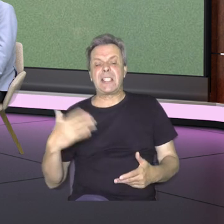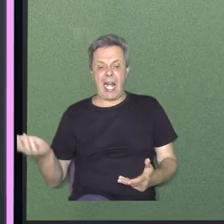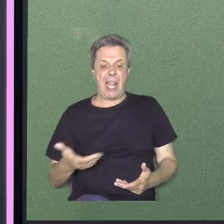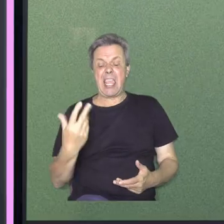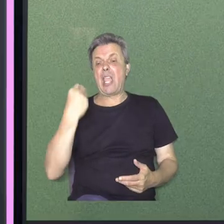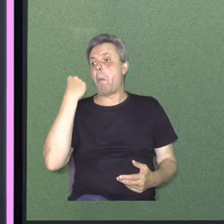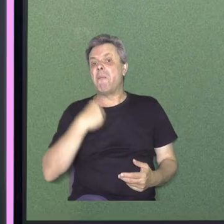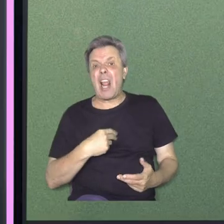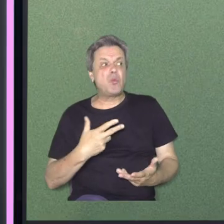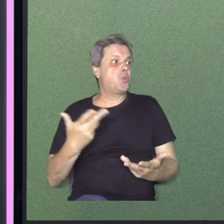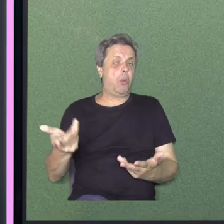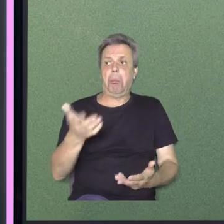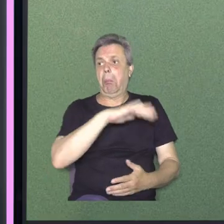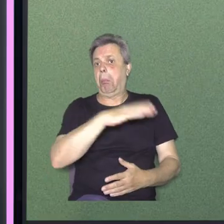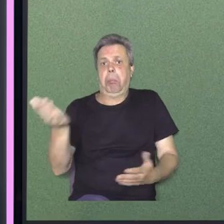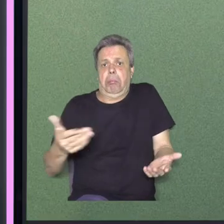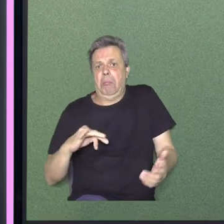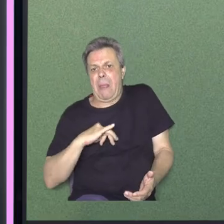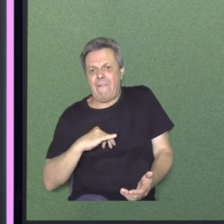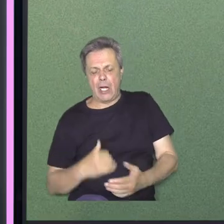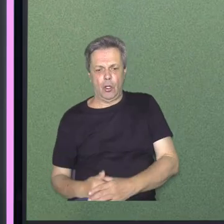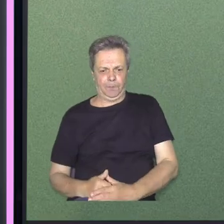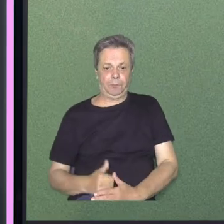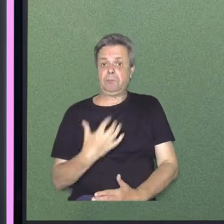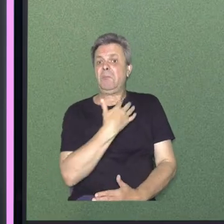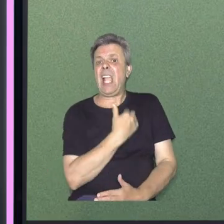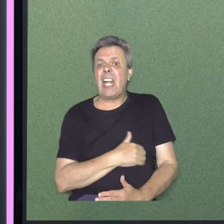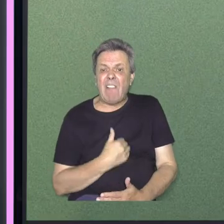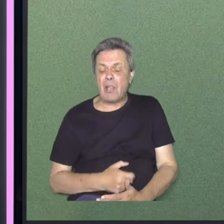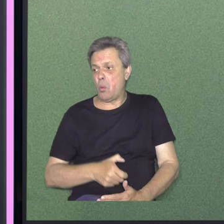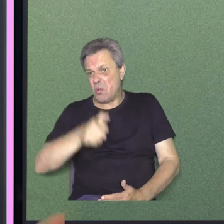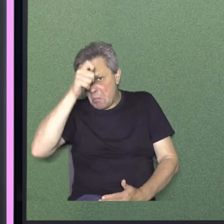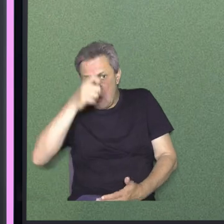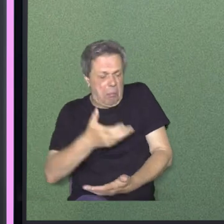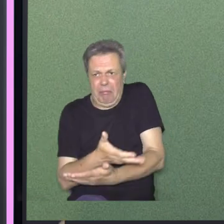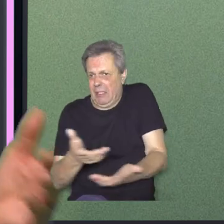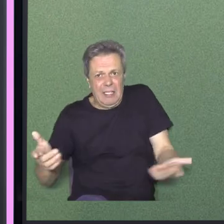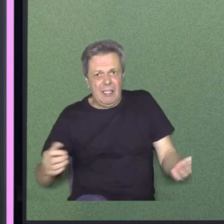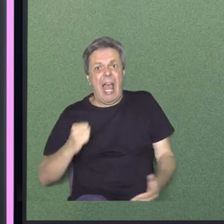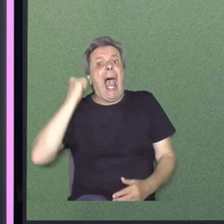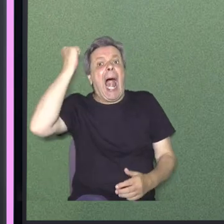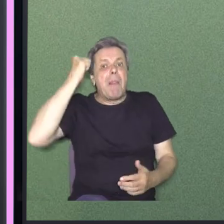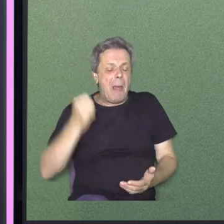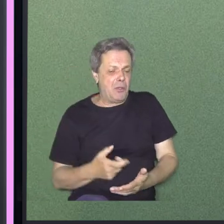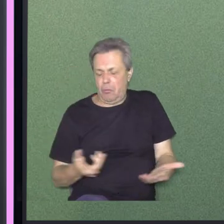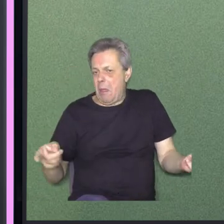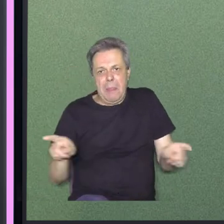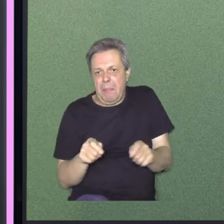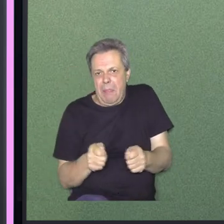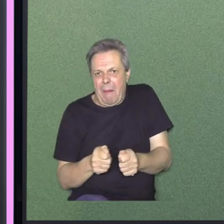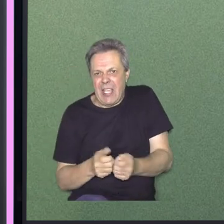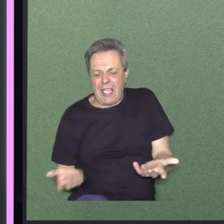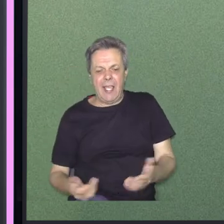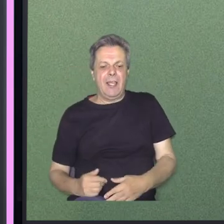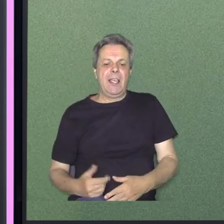strane, jednom Francuzu da li je s jedne ili s druge, jednom Hrvatu, jednom Srbinu, jednom Albancu.